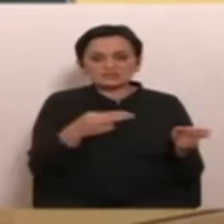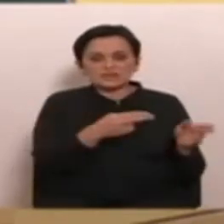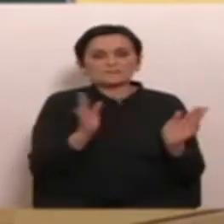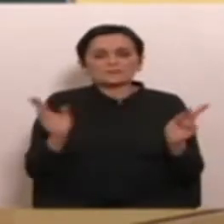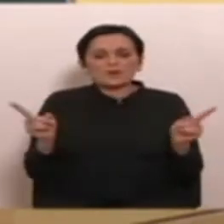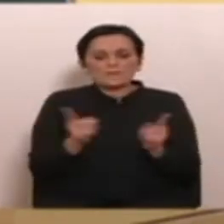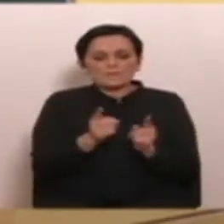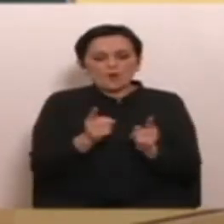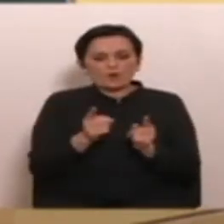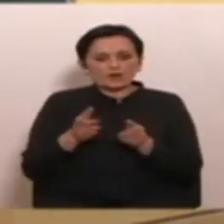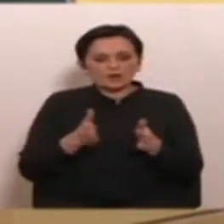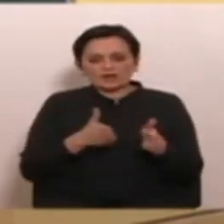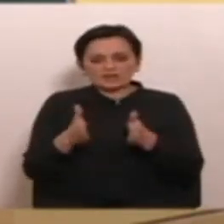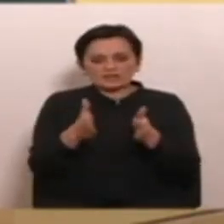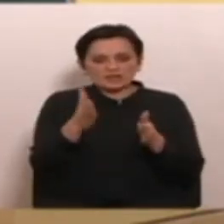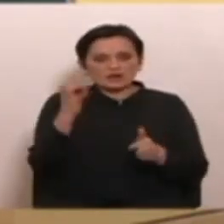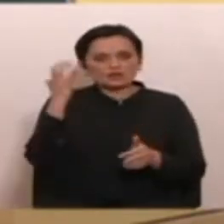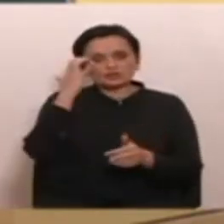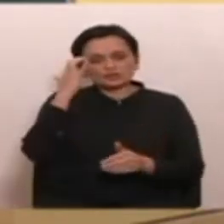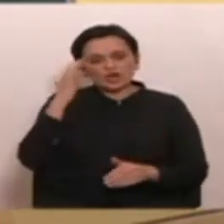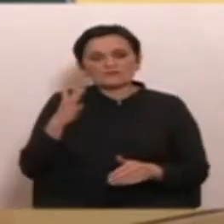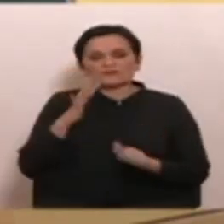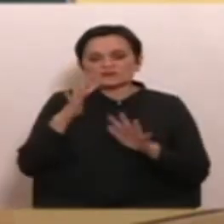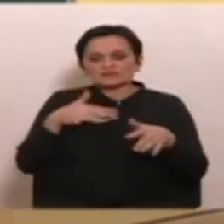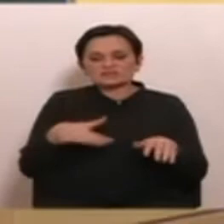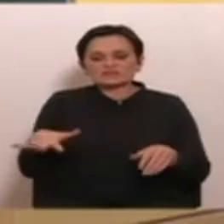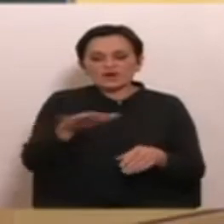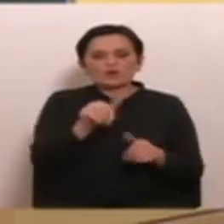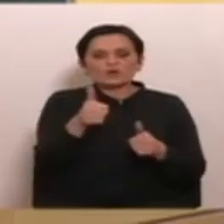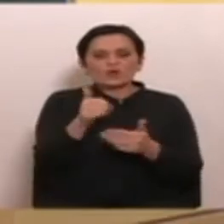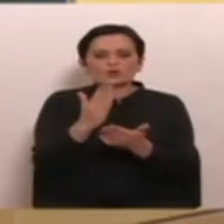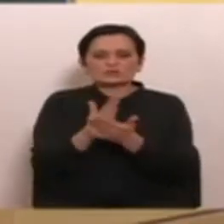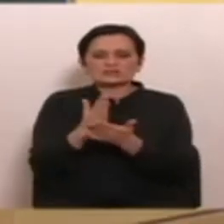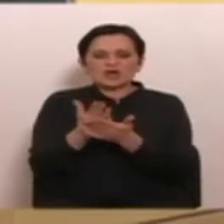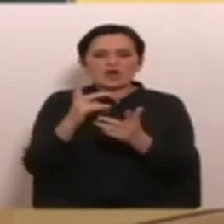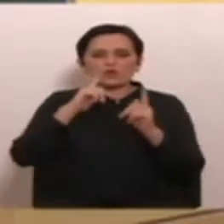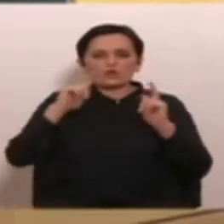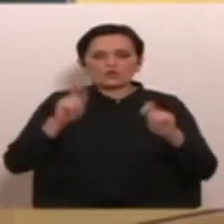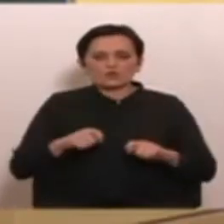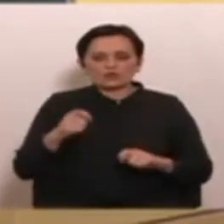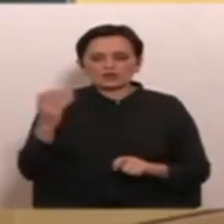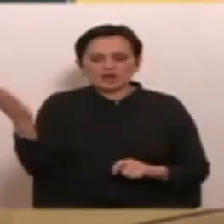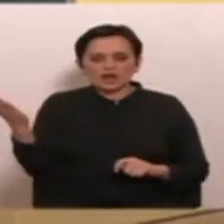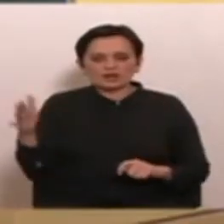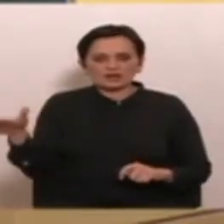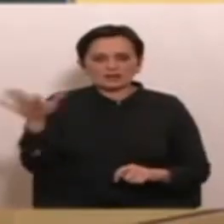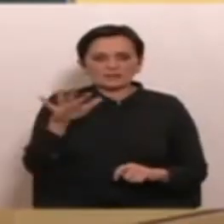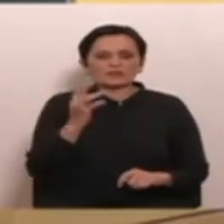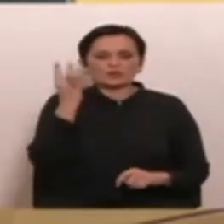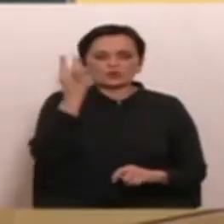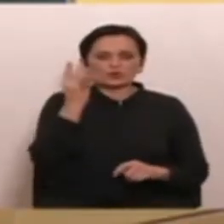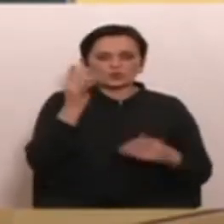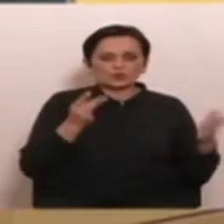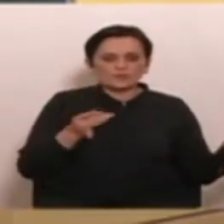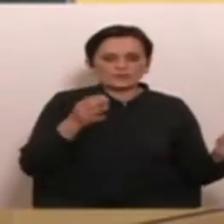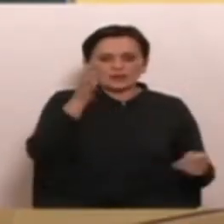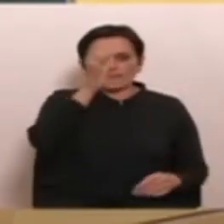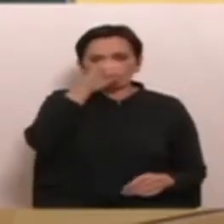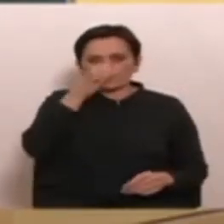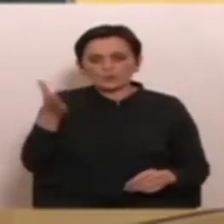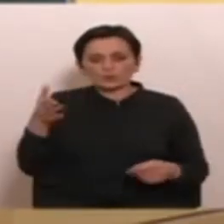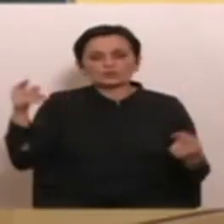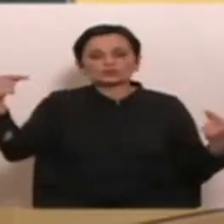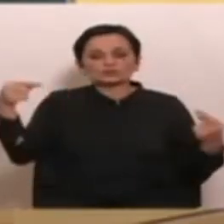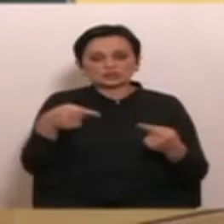მოგეხსენებათ საქართველოსა და შავ ზღვაზე მდებარე ისეთ ქვეყნებს შორის, როგორიც არის უკრაინა, როგორიც არის რუმინეთი, ბულგარეთი.